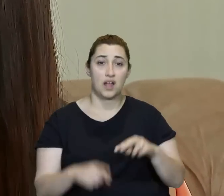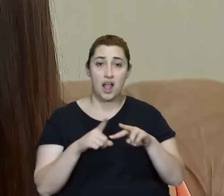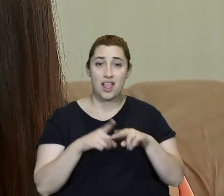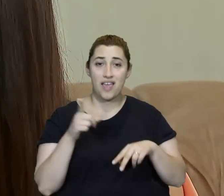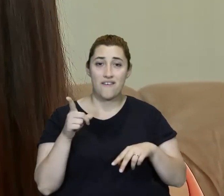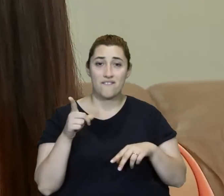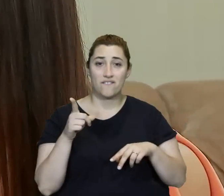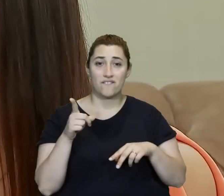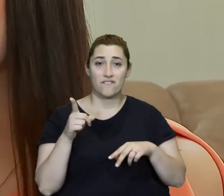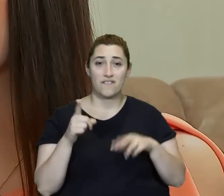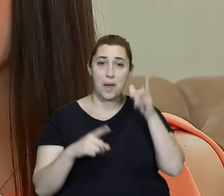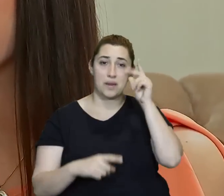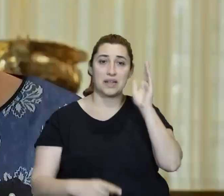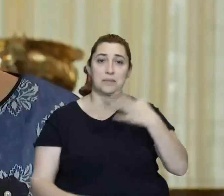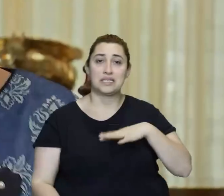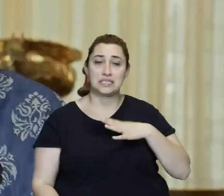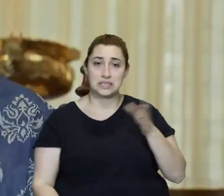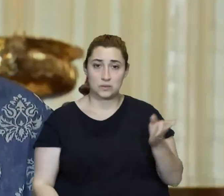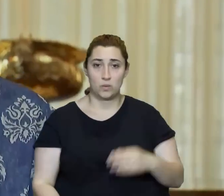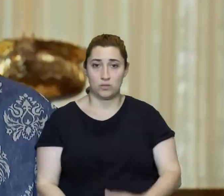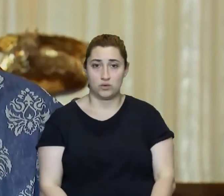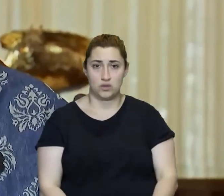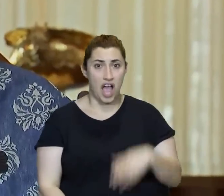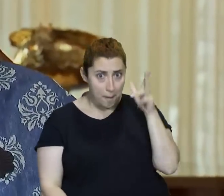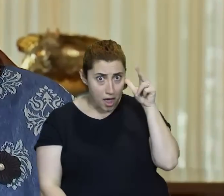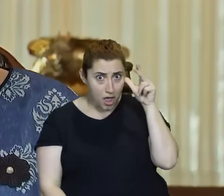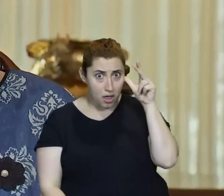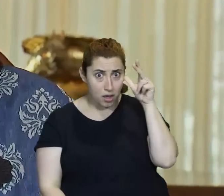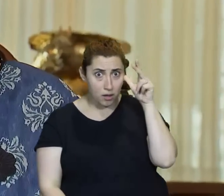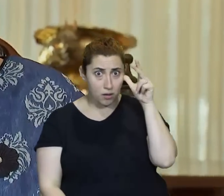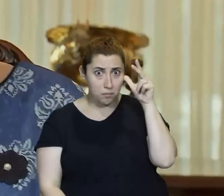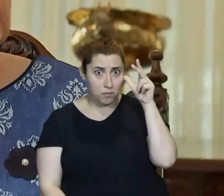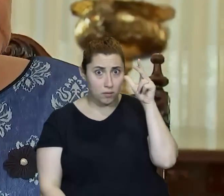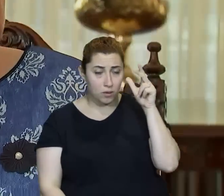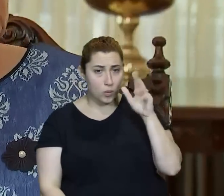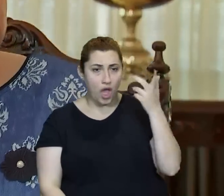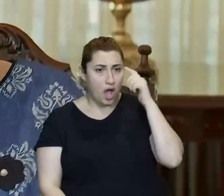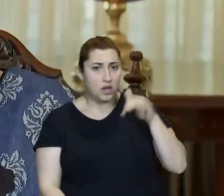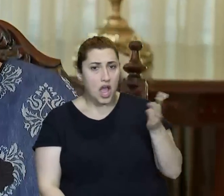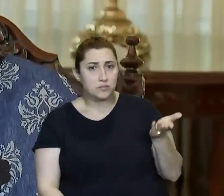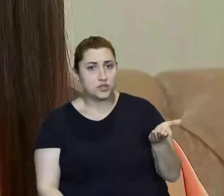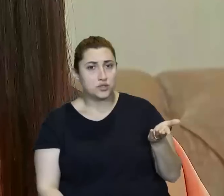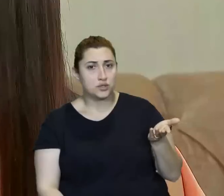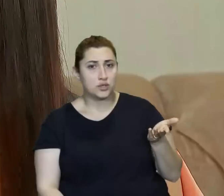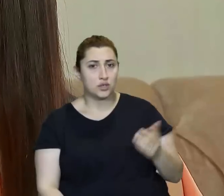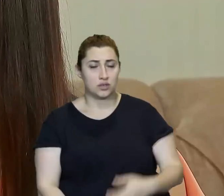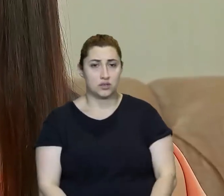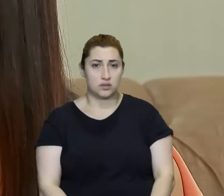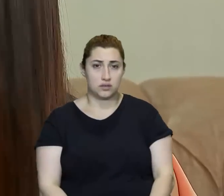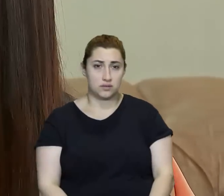Alev Amerika'ya gitmek istiyor. Amerika mı? Nereden çıktı bu şimdi?